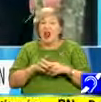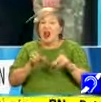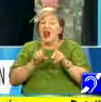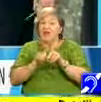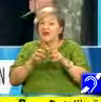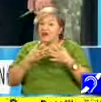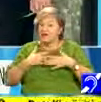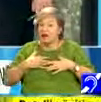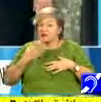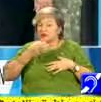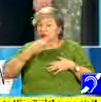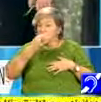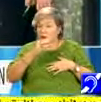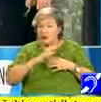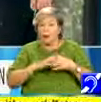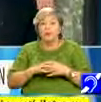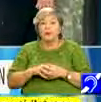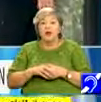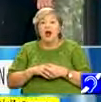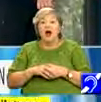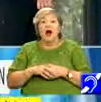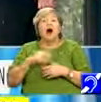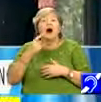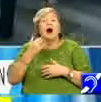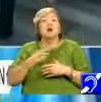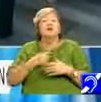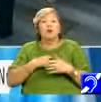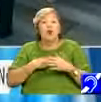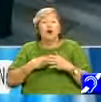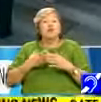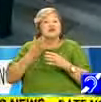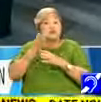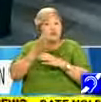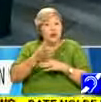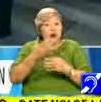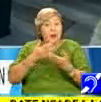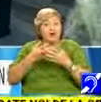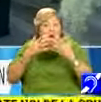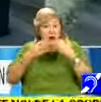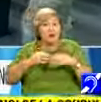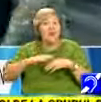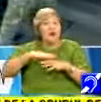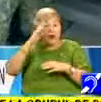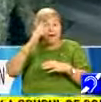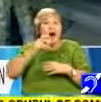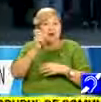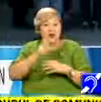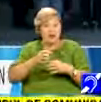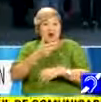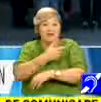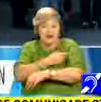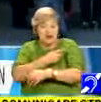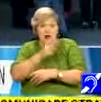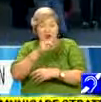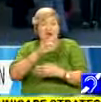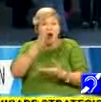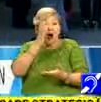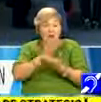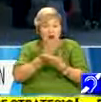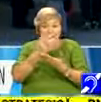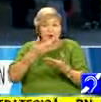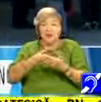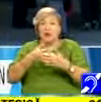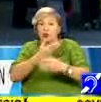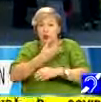Aș vrea să spun că, ținând cont de această adresabilitate în creșterea persoanelor pentru vaccinare, am decis ca pentru municipiul